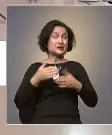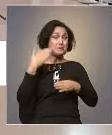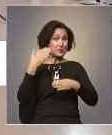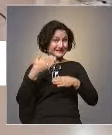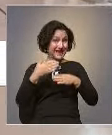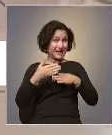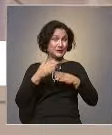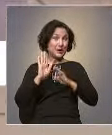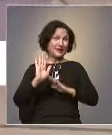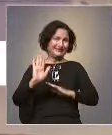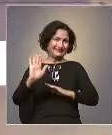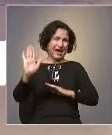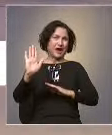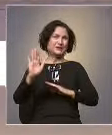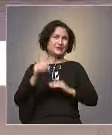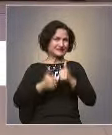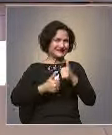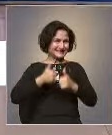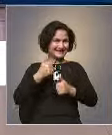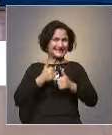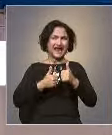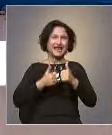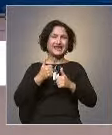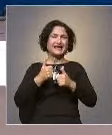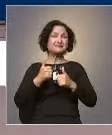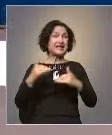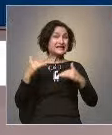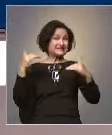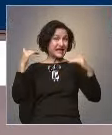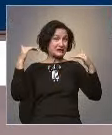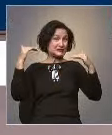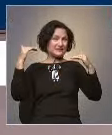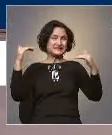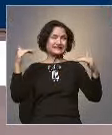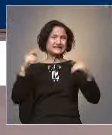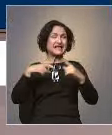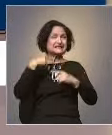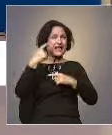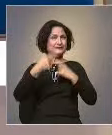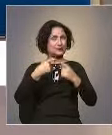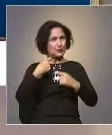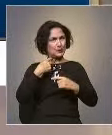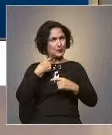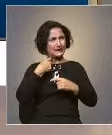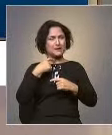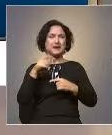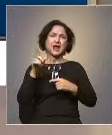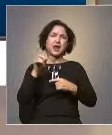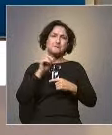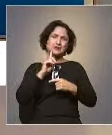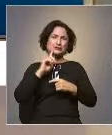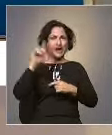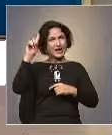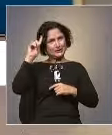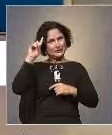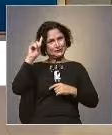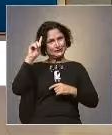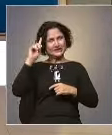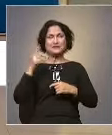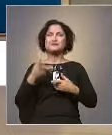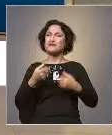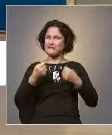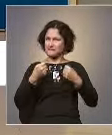последно състезание във възрастова група юноши девойки старша възраст. Те вече се готват следващата година да са при мъжете и жените, така в тежката